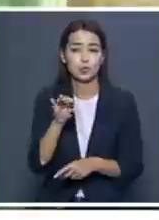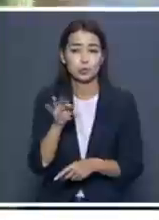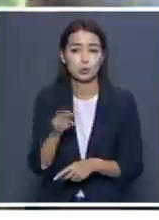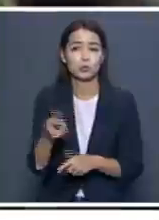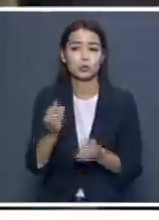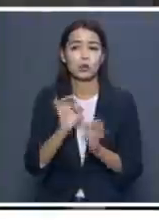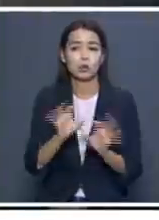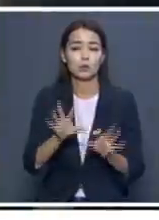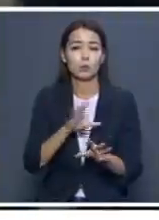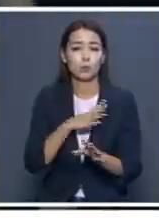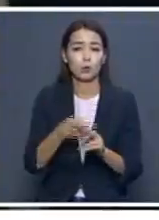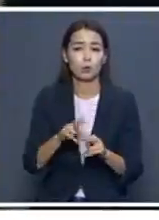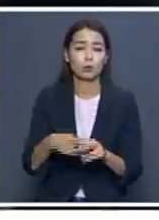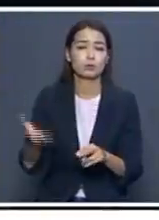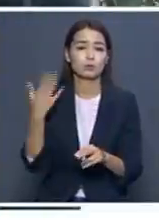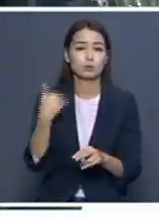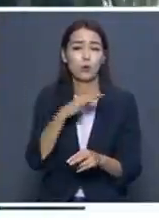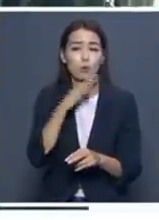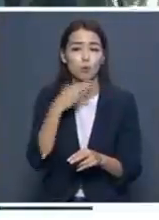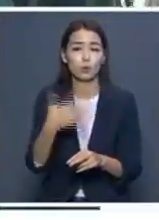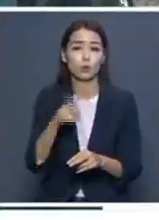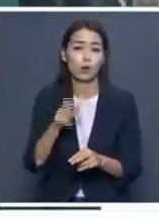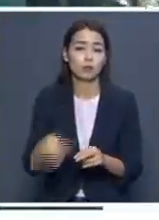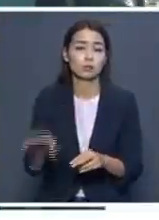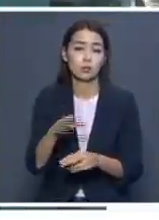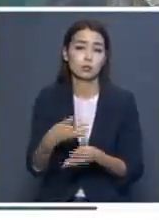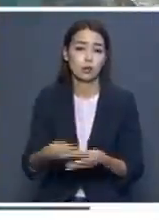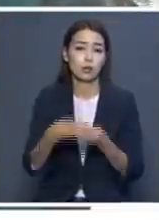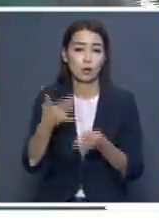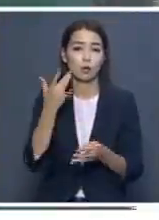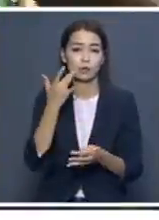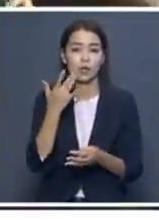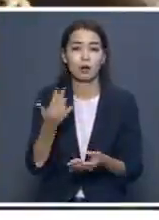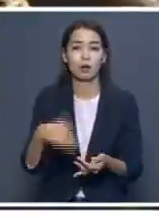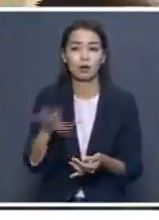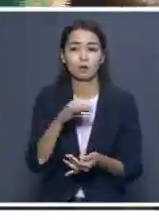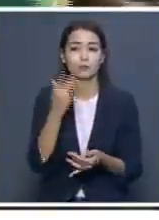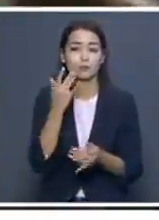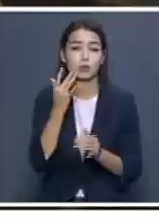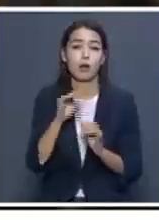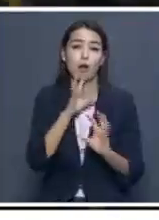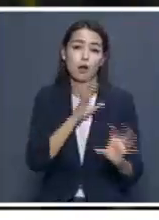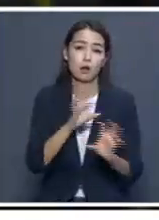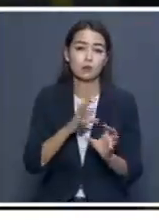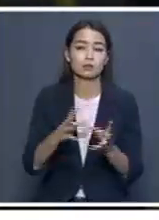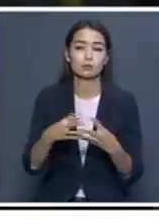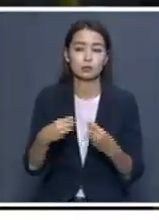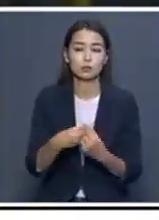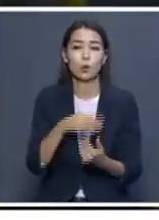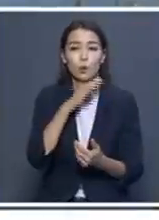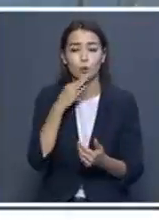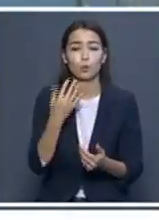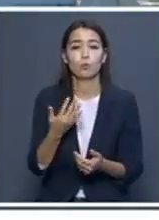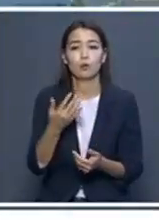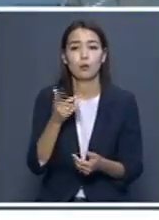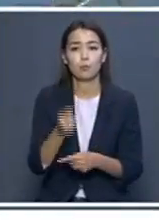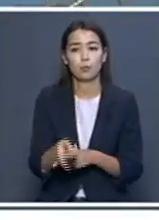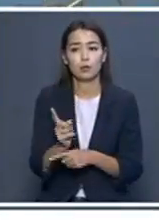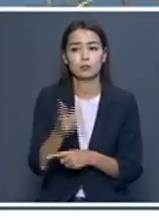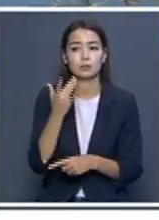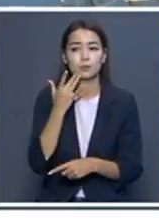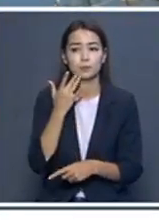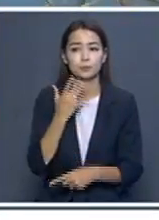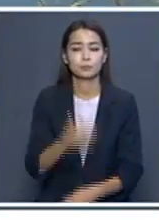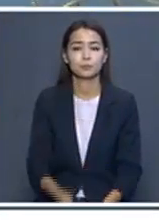Аталар өткен ғасырдың басында Еділ жағасынан жер аударылған. Содан бері көл бізді асырап келеді дейді. Күніне 100 келідей балық өткізеді. Озеро